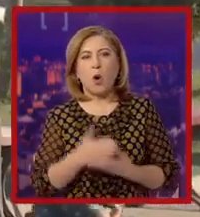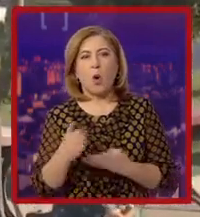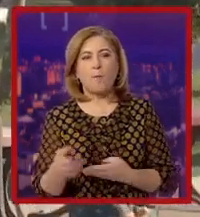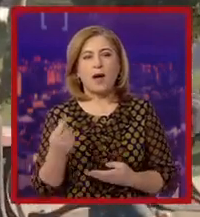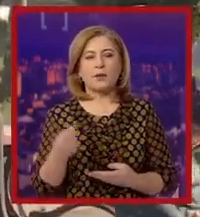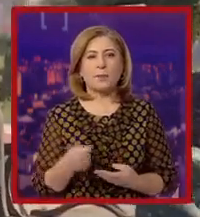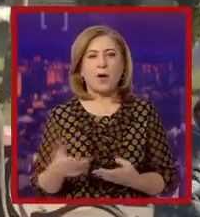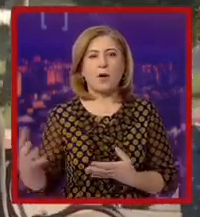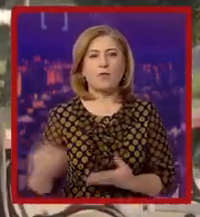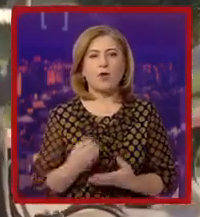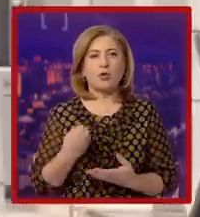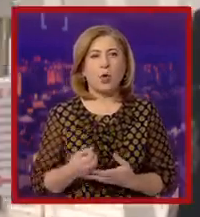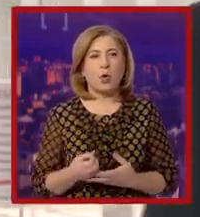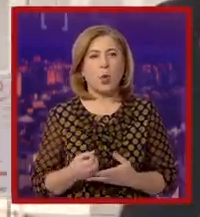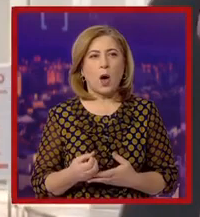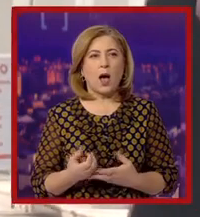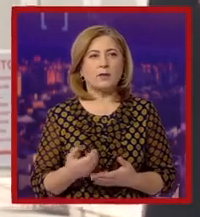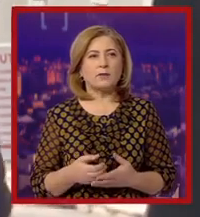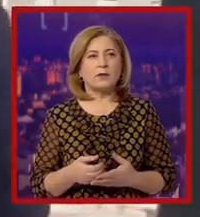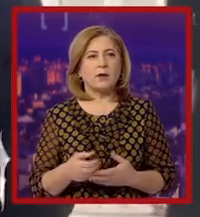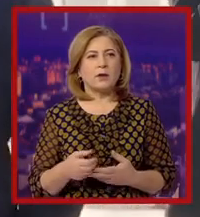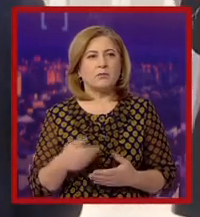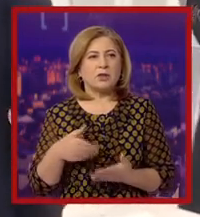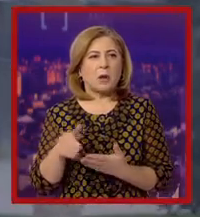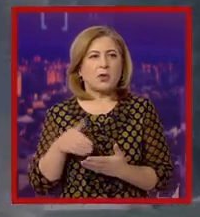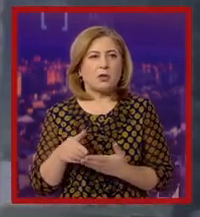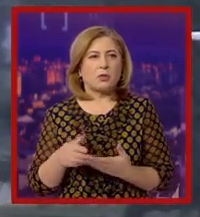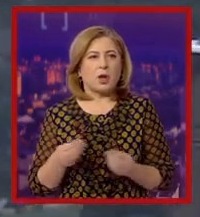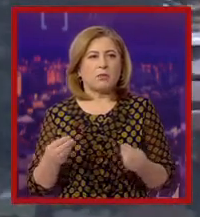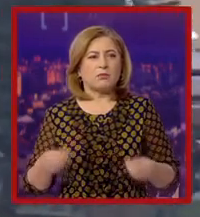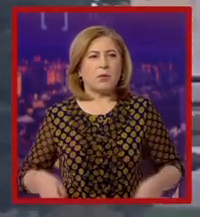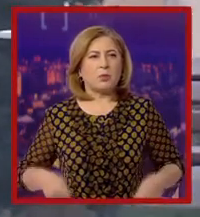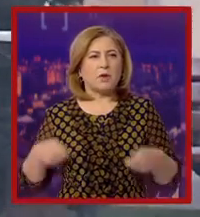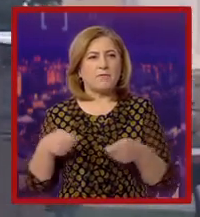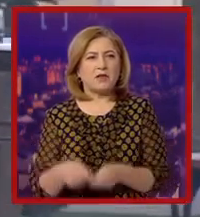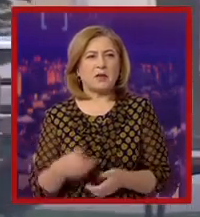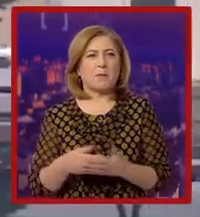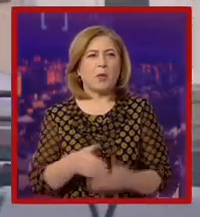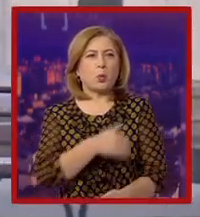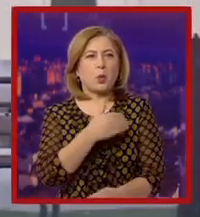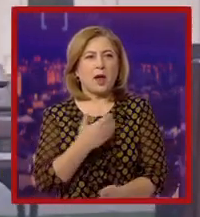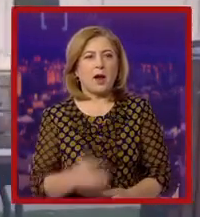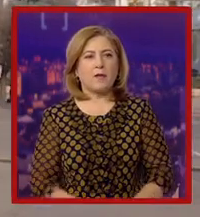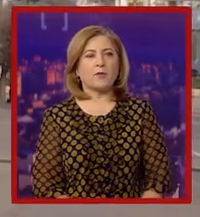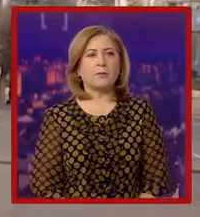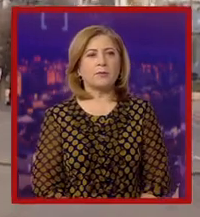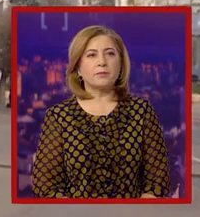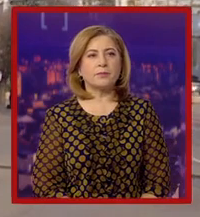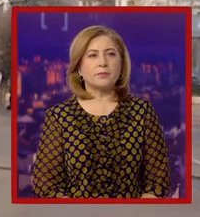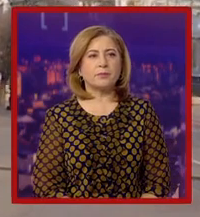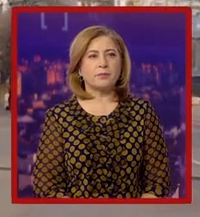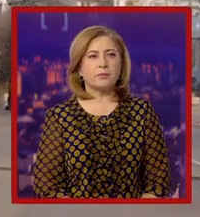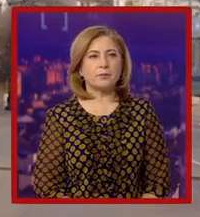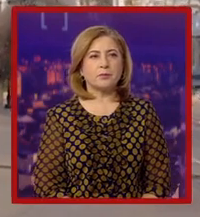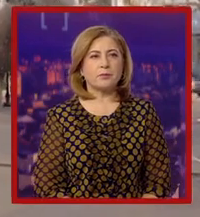din bugetul pentru evenimente culturale. S-au cheltuit și banii de investiții și chiar cei destinați elevilor olimpici. De la